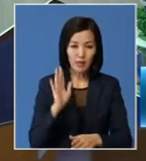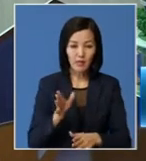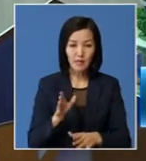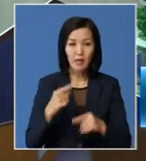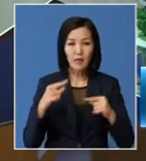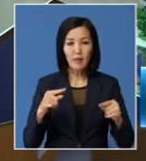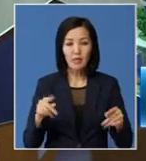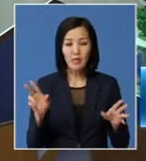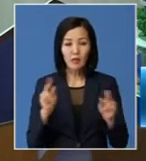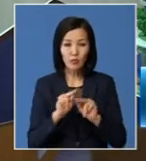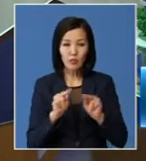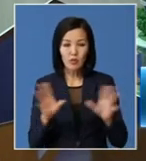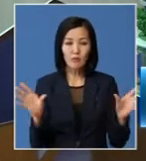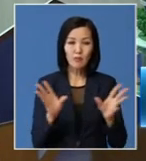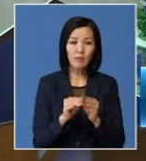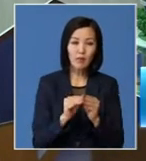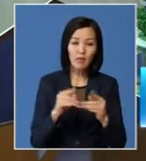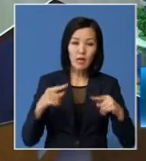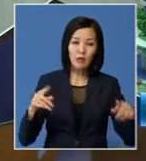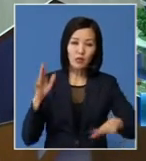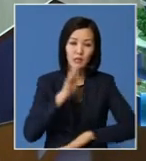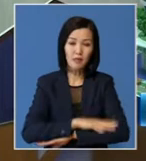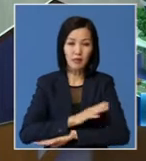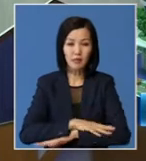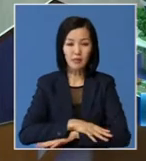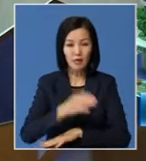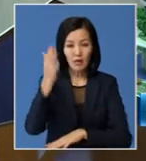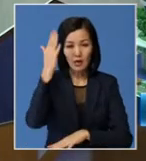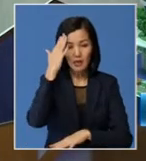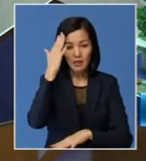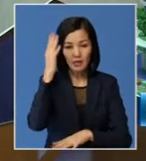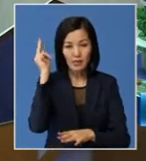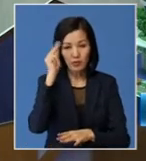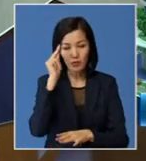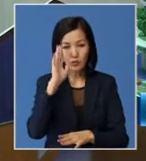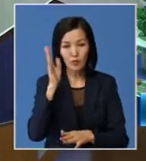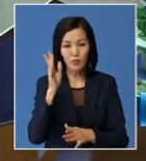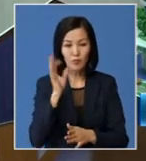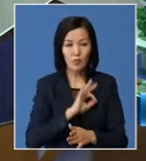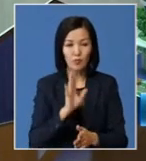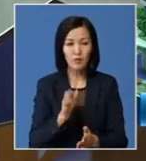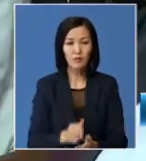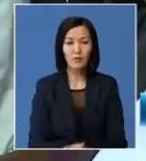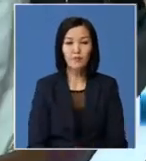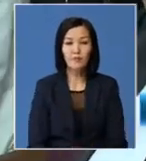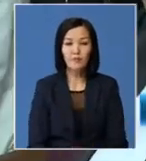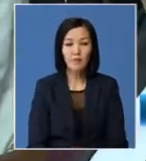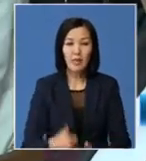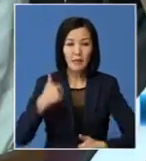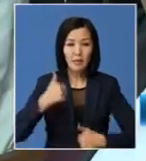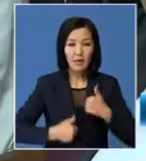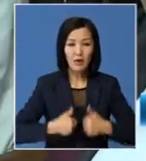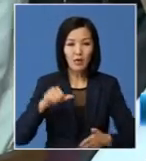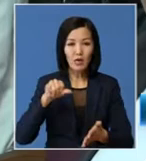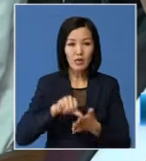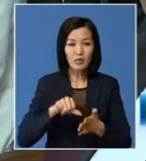Басқа әріптестермен бірге әртүрлі сабақтың әдіс тәсілдерін үйреніп, болашақта алдағы сабақтарымда қолданамын. Байқауда қатысушылар